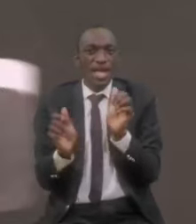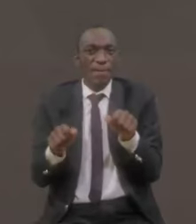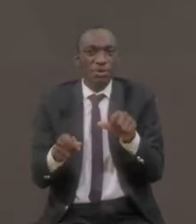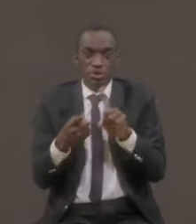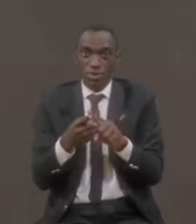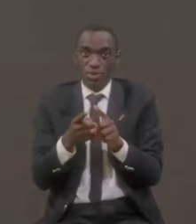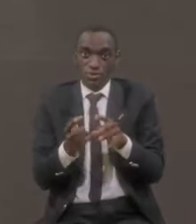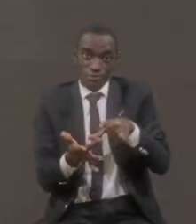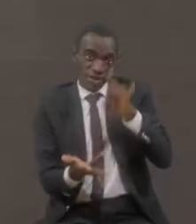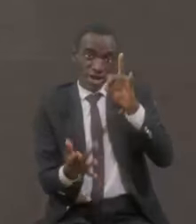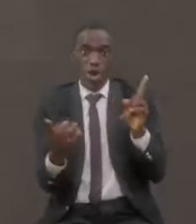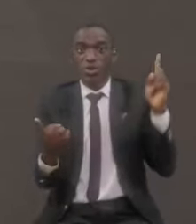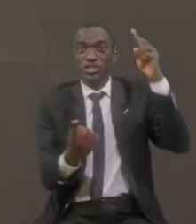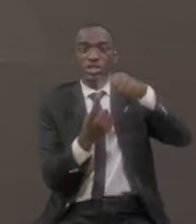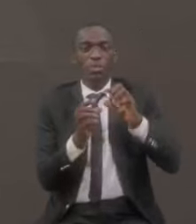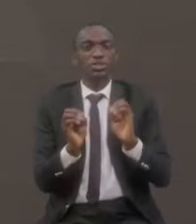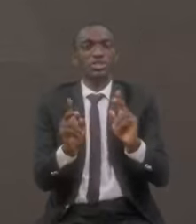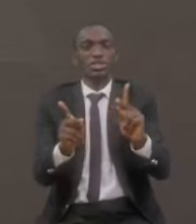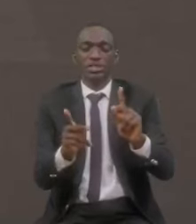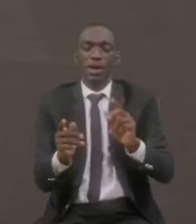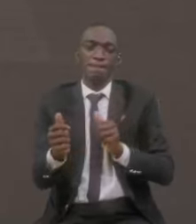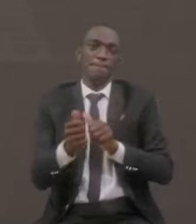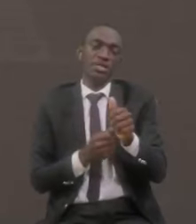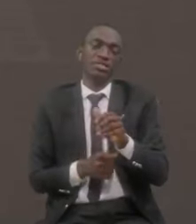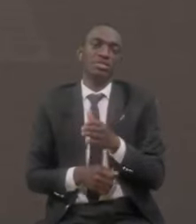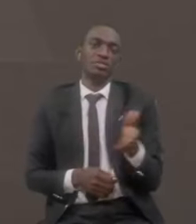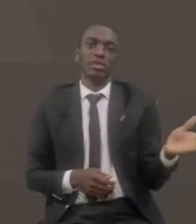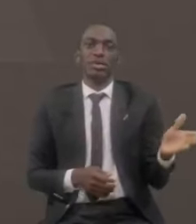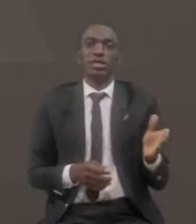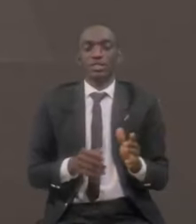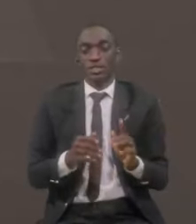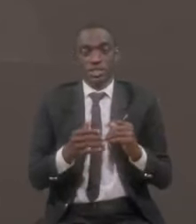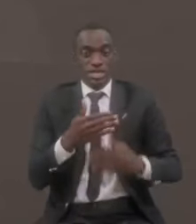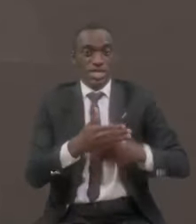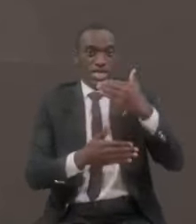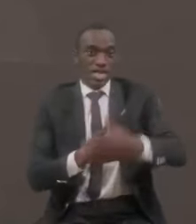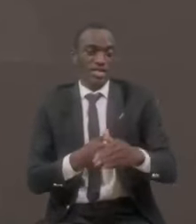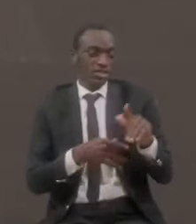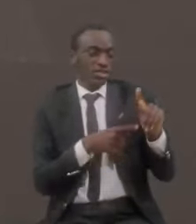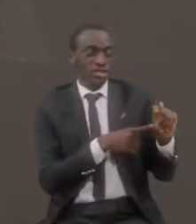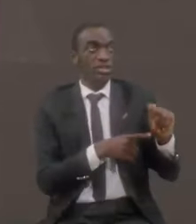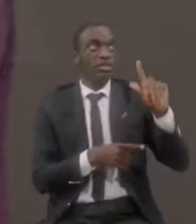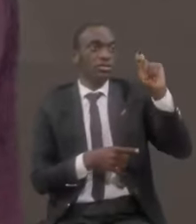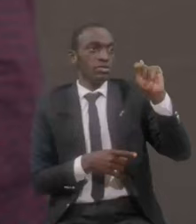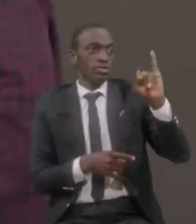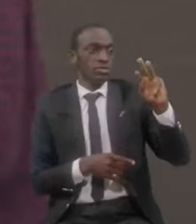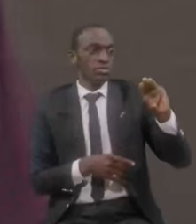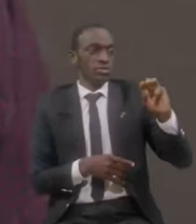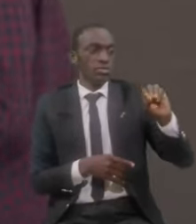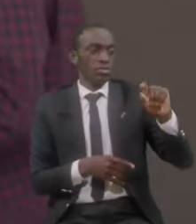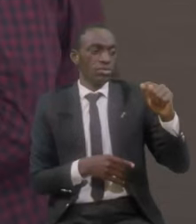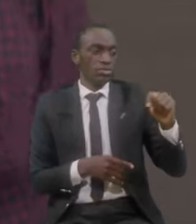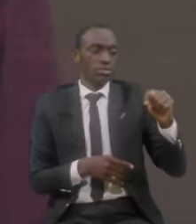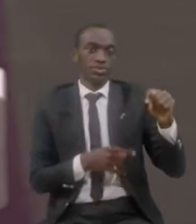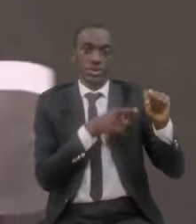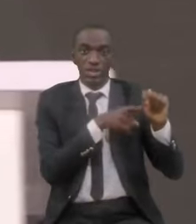l'opportunité te dépasse. Maintenant, ensuite, il y a la droiture. Vous voyez, dans